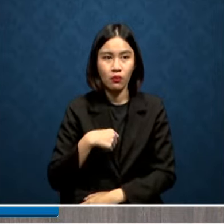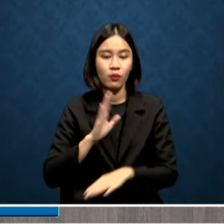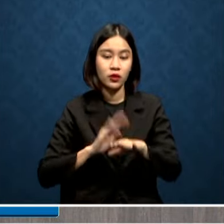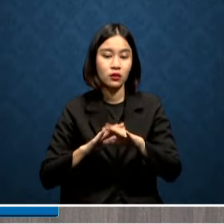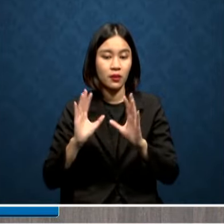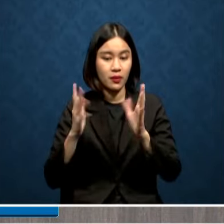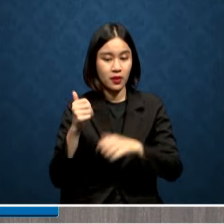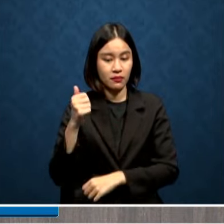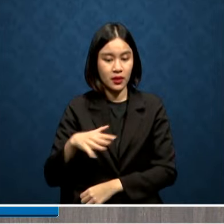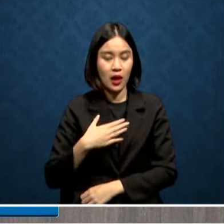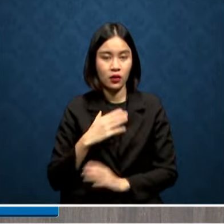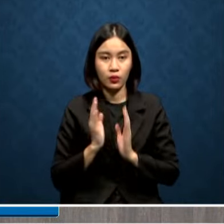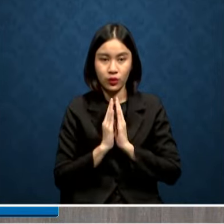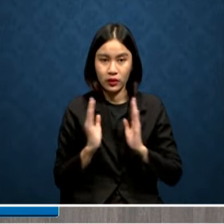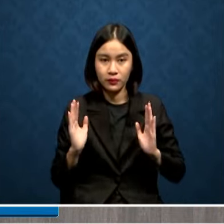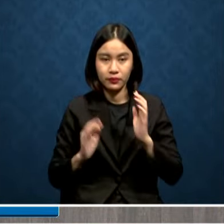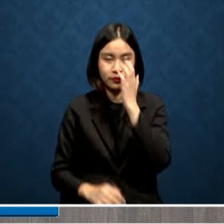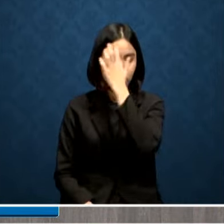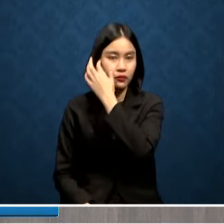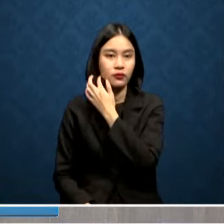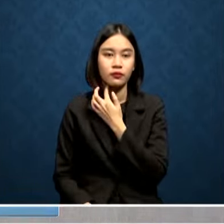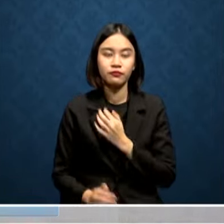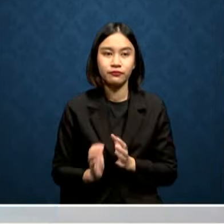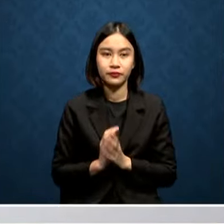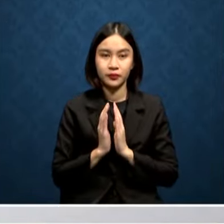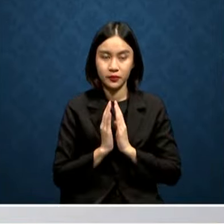เตือนครับขอบพระคุณครับท่านประธานครับครับขอบคุณมากครับลำด